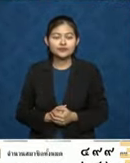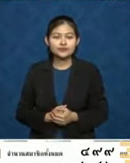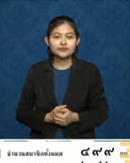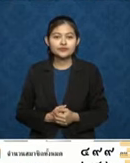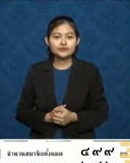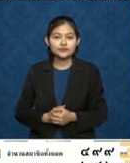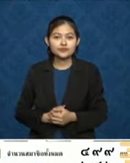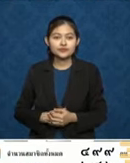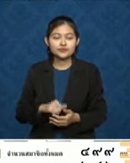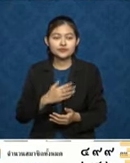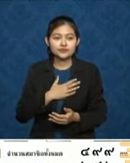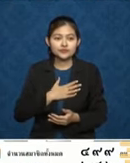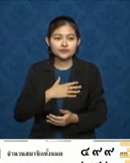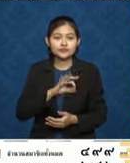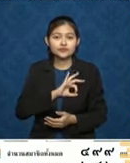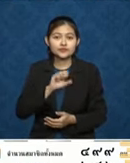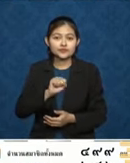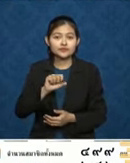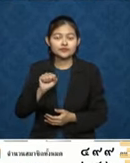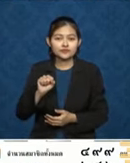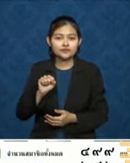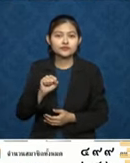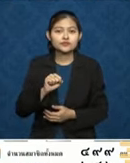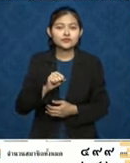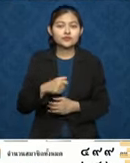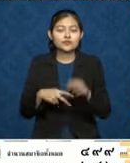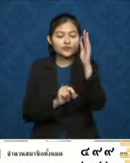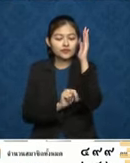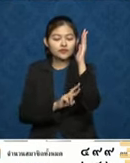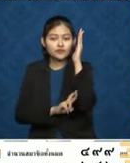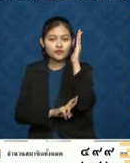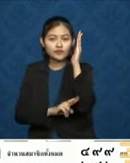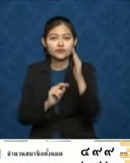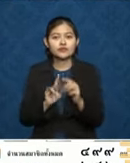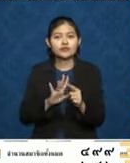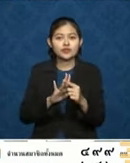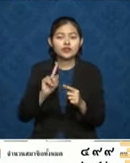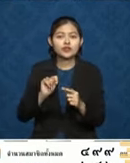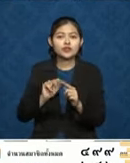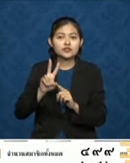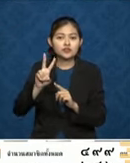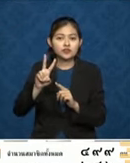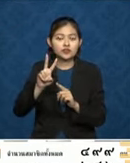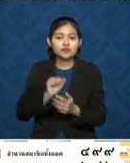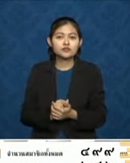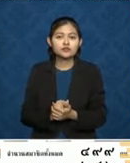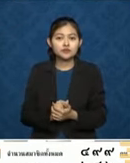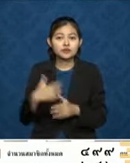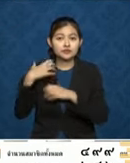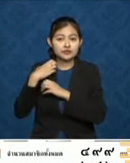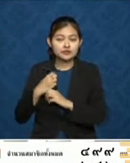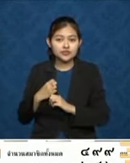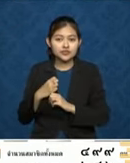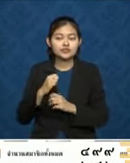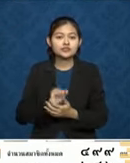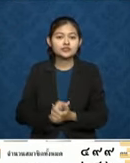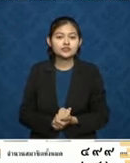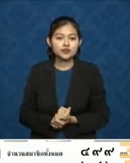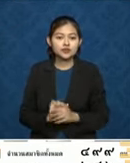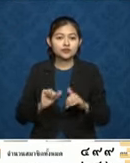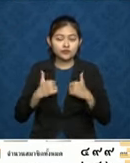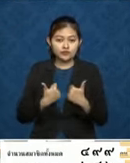กระผมนายอมินมะยูโซะสมาชิกสภาผู้แทนราษฎรจังหวัดนราธิวาสเขต 2อำเภอสยกลกอำเภอตากบจากพรรคพลังประชารัฐวันนี้ผมมี